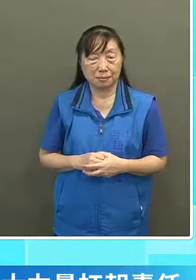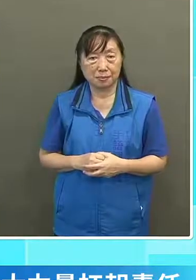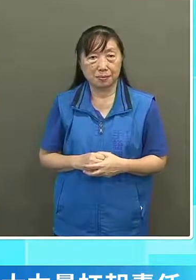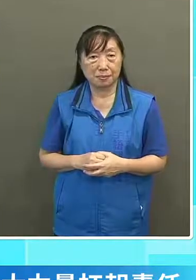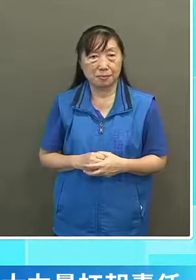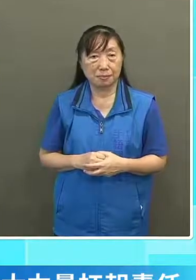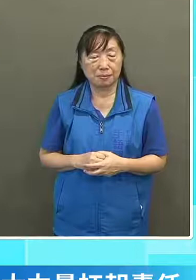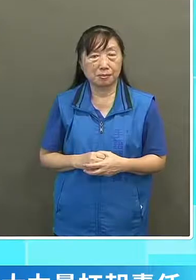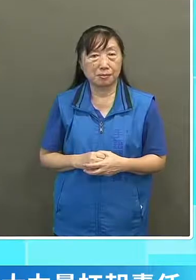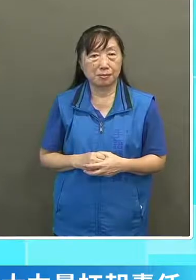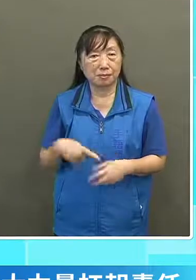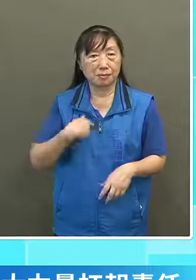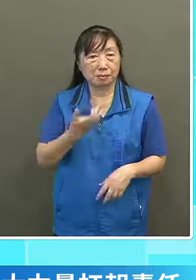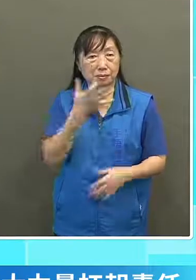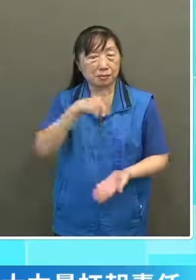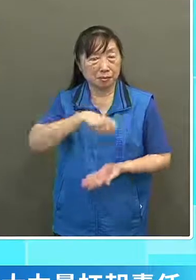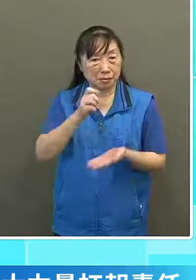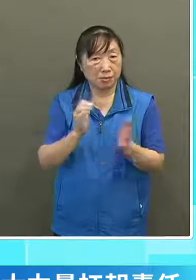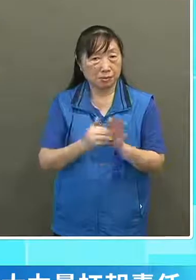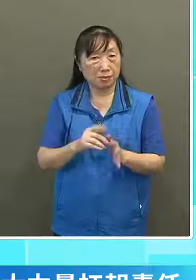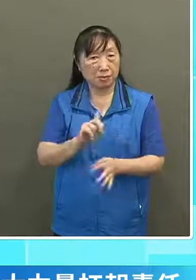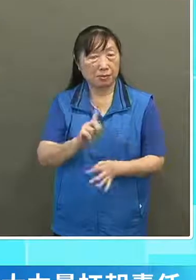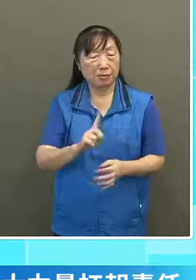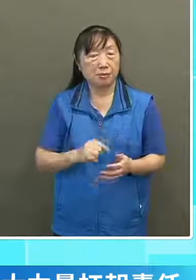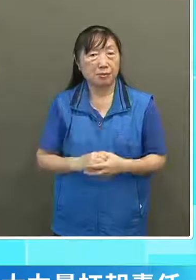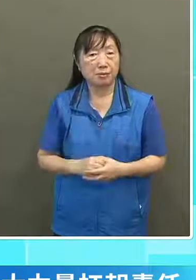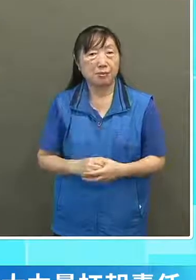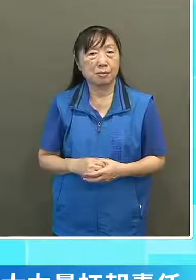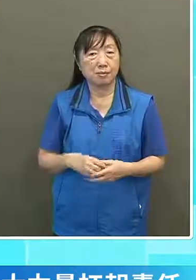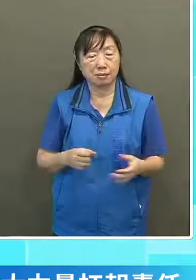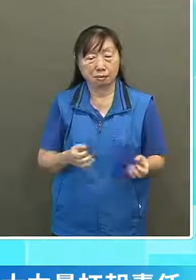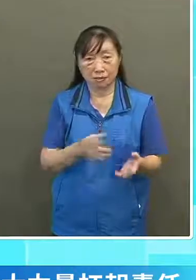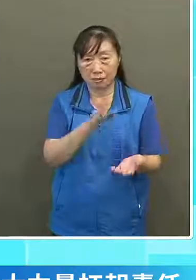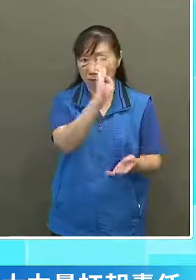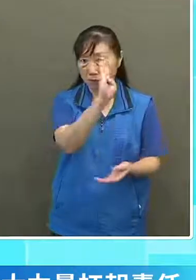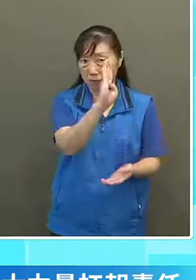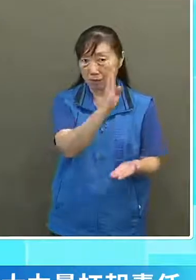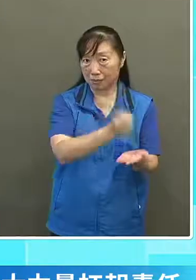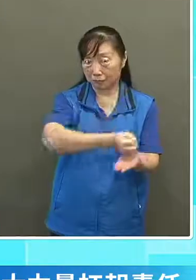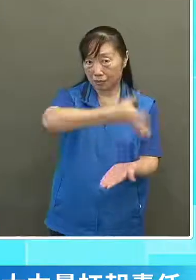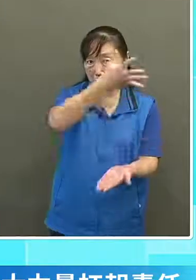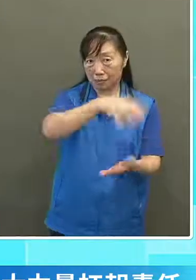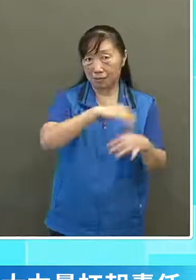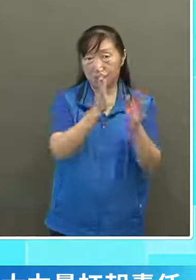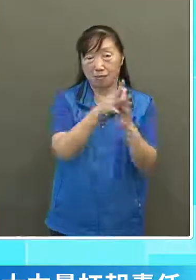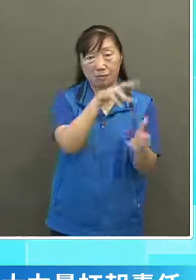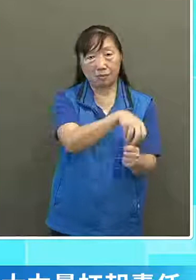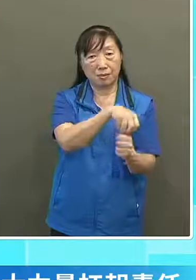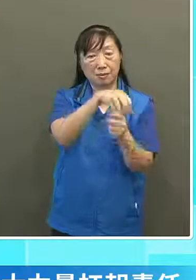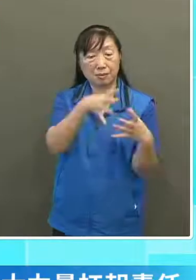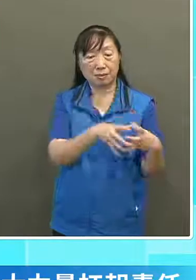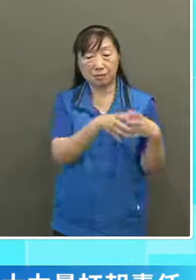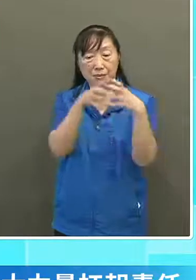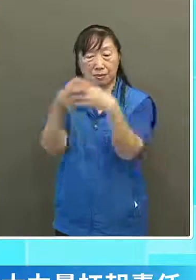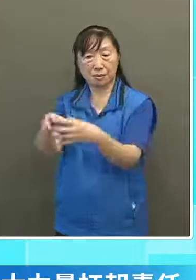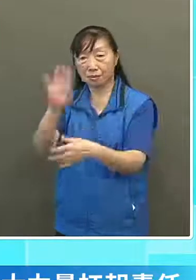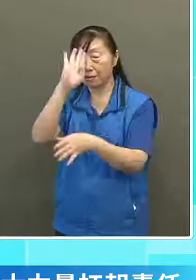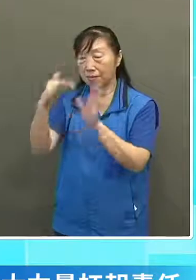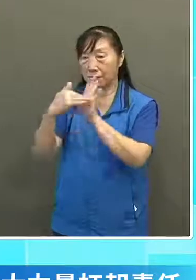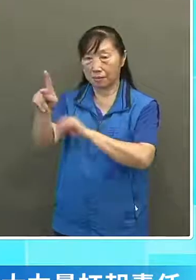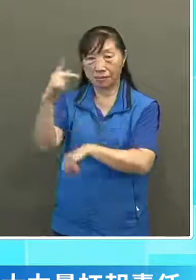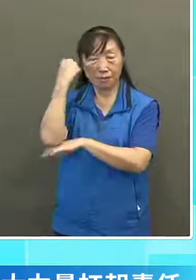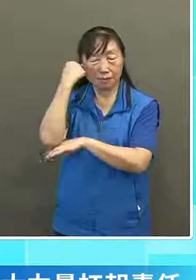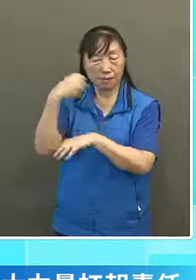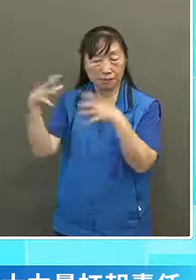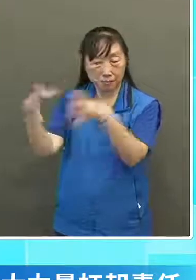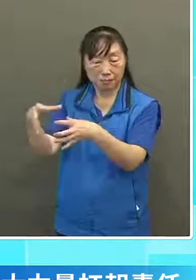我想刚刚特别提到哈，因为我们 B 栋全部已经送到我们的这个防疫旅馆来做这个